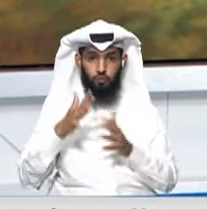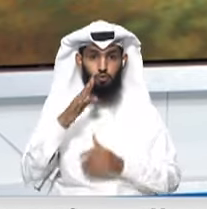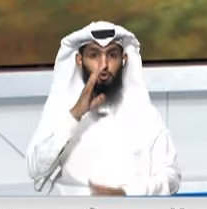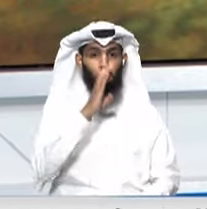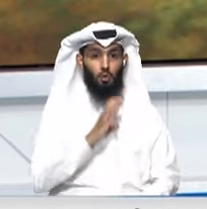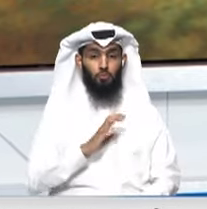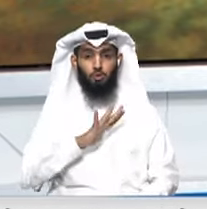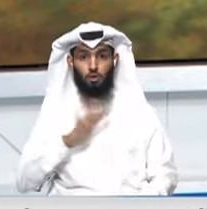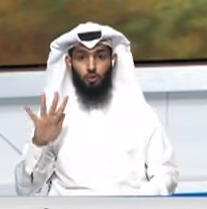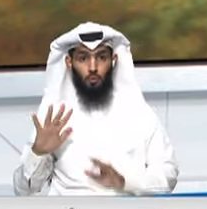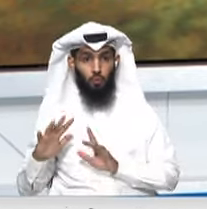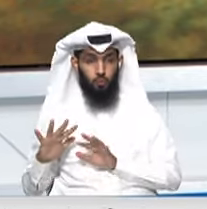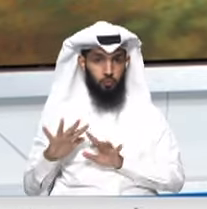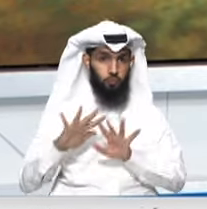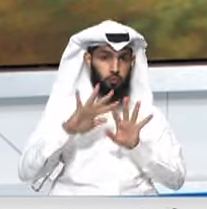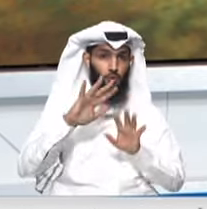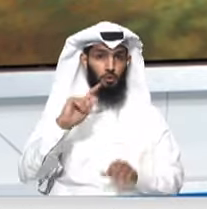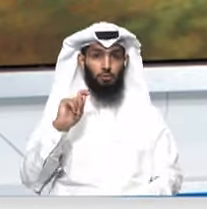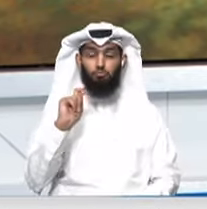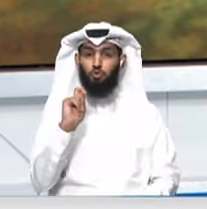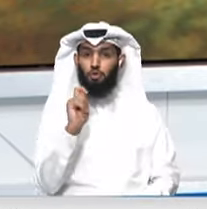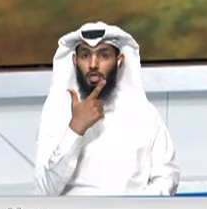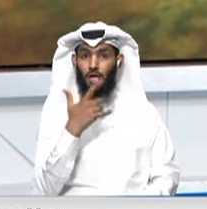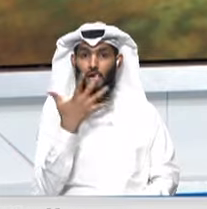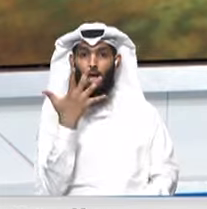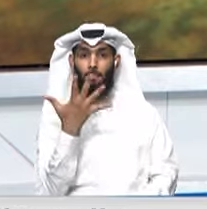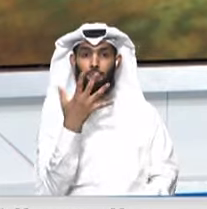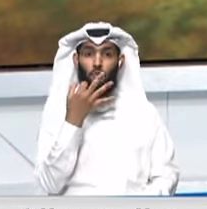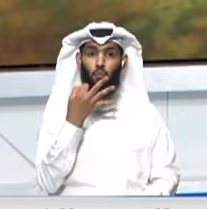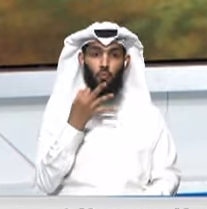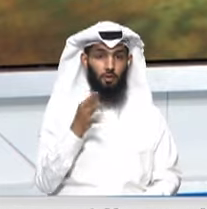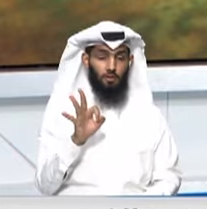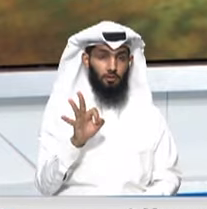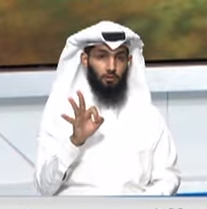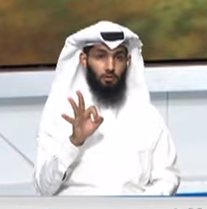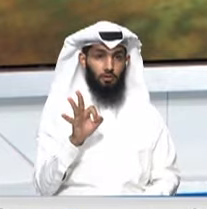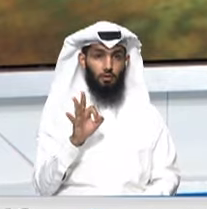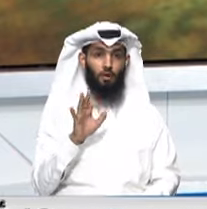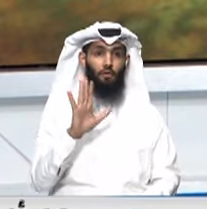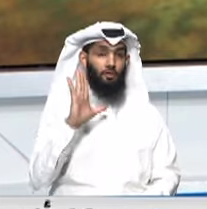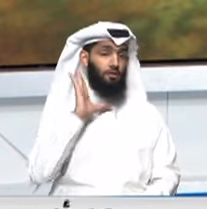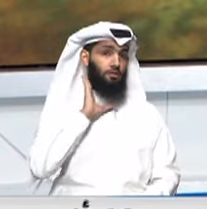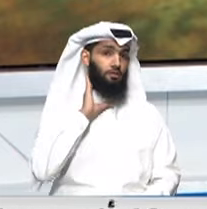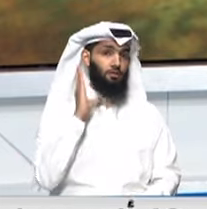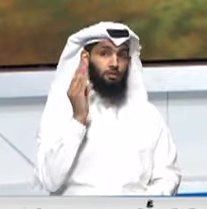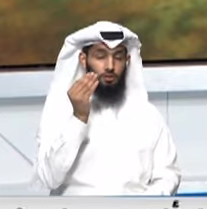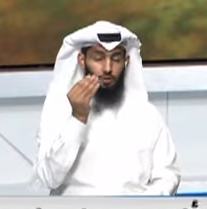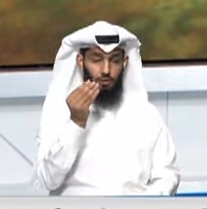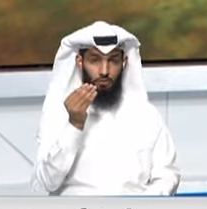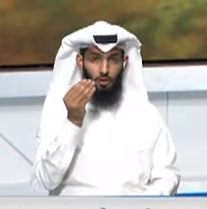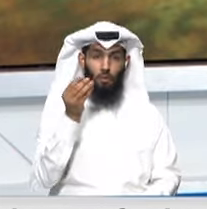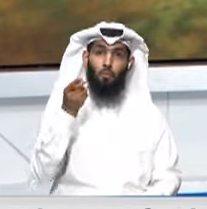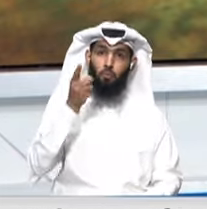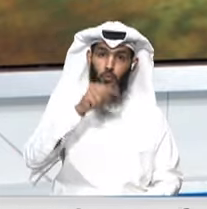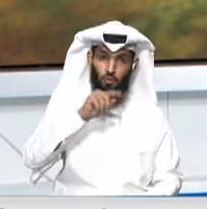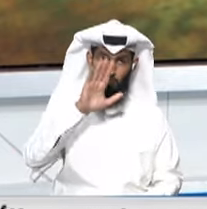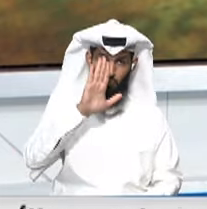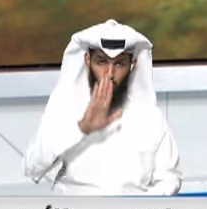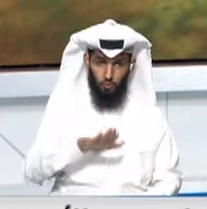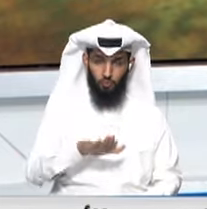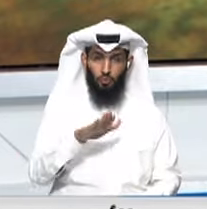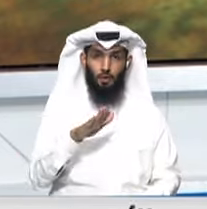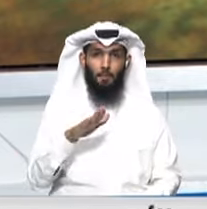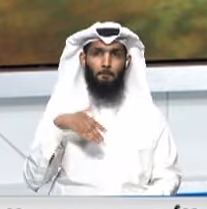الشرقية سرعتها قد تصل إلى 35 كيلومتر ساعة، رطوبة نسبية مستمرة معنا حتى يوم الغد ولكن بعد ذلك تخف